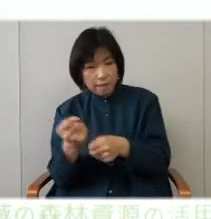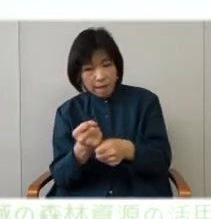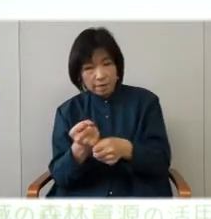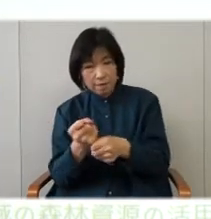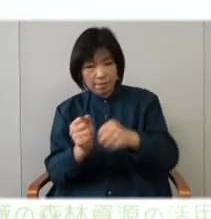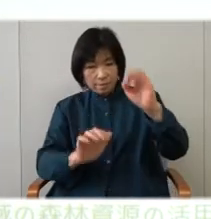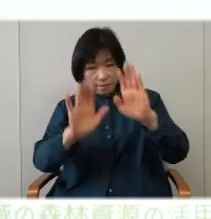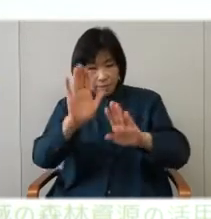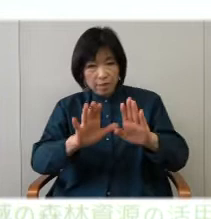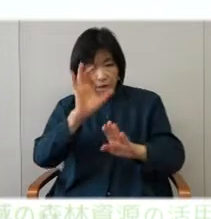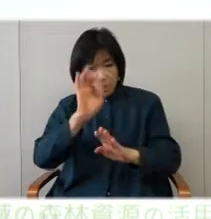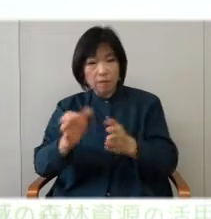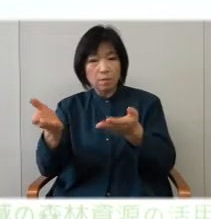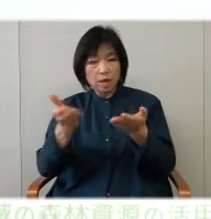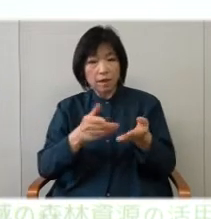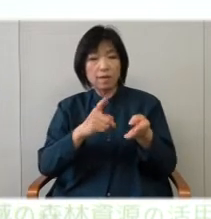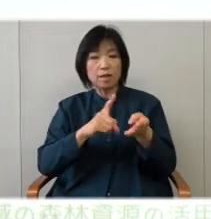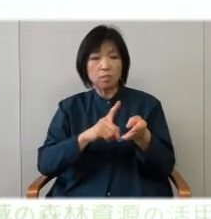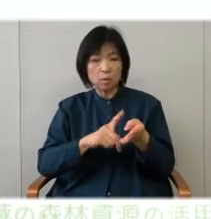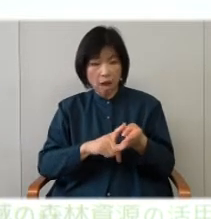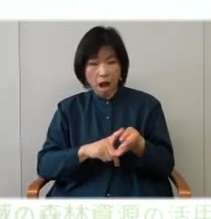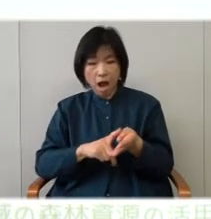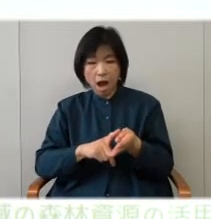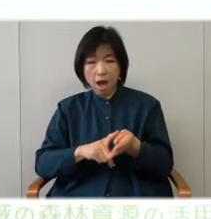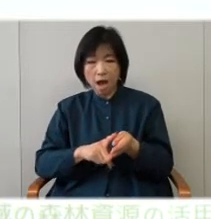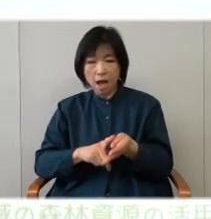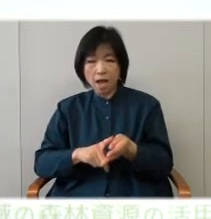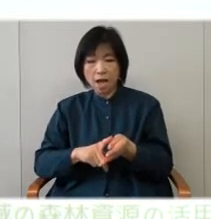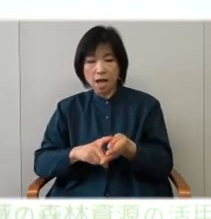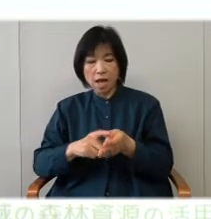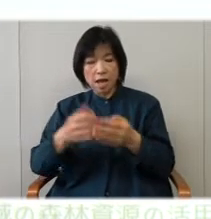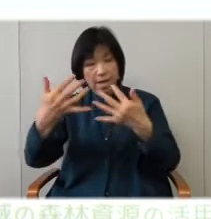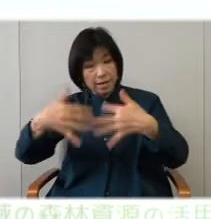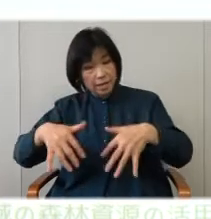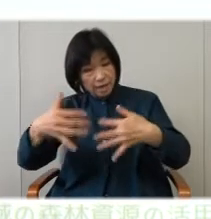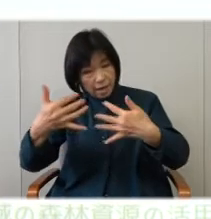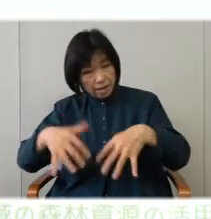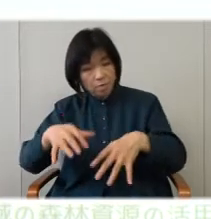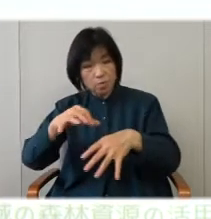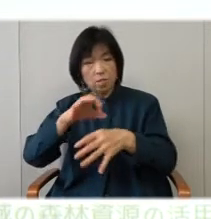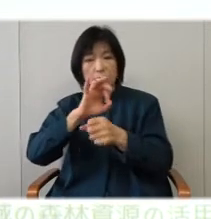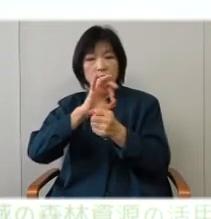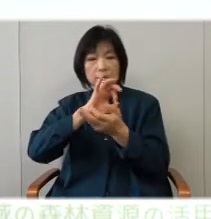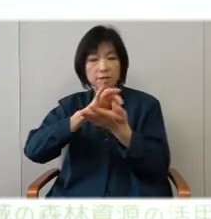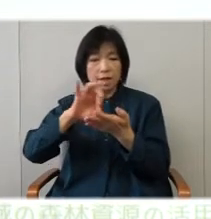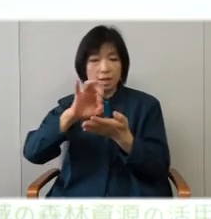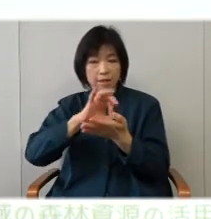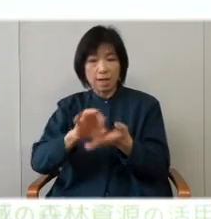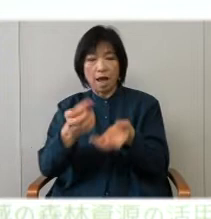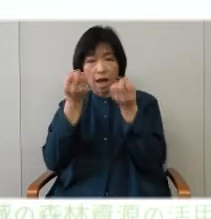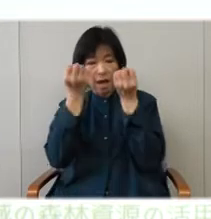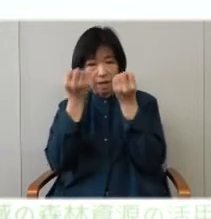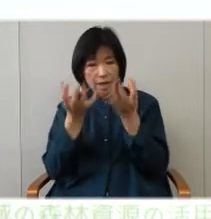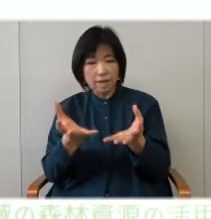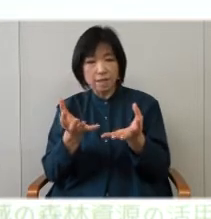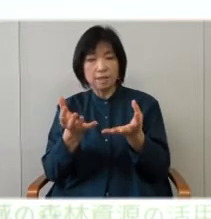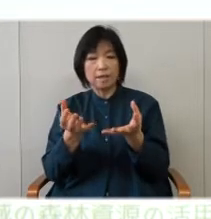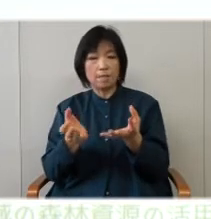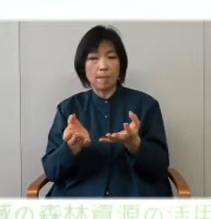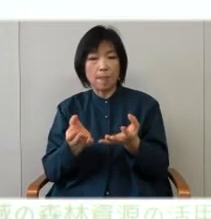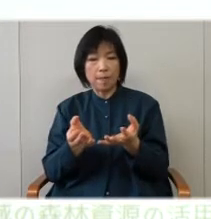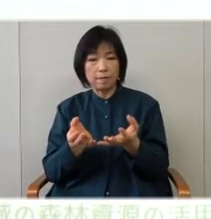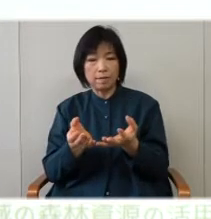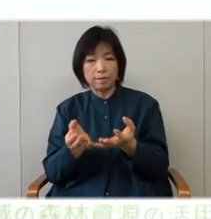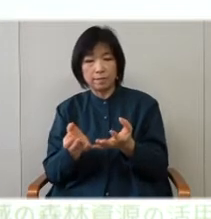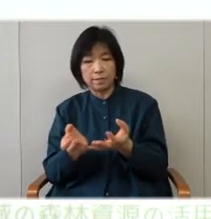ション、それからチェーンソーによる伐採だけではない、まあまあ、新しい